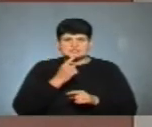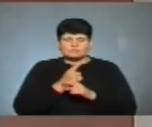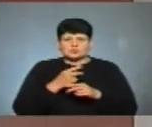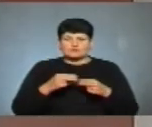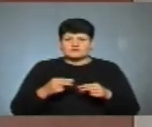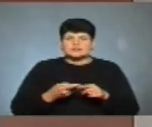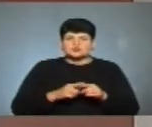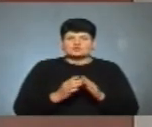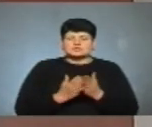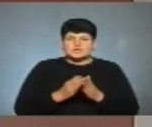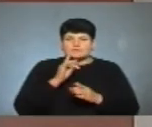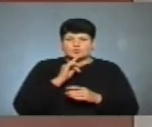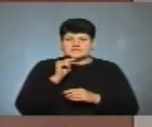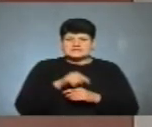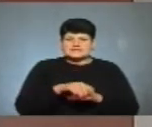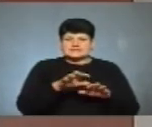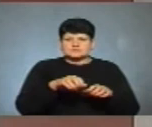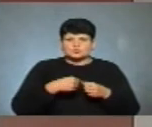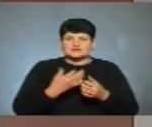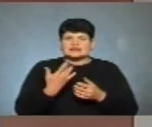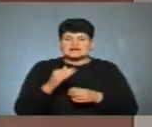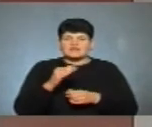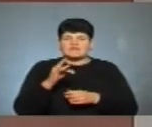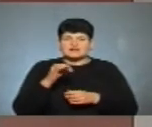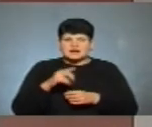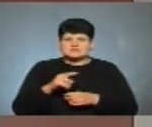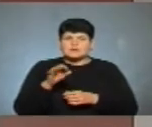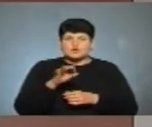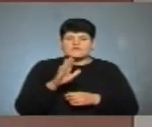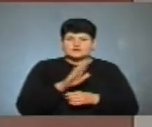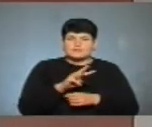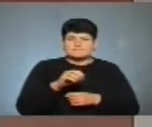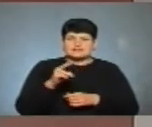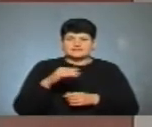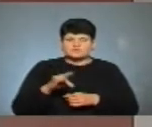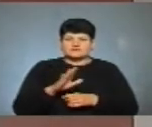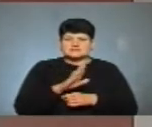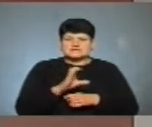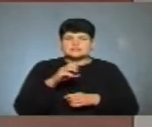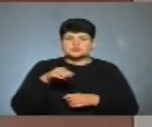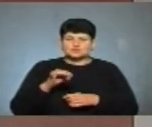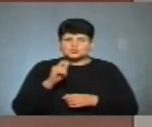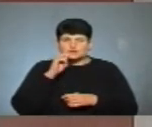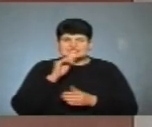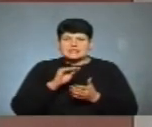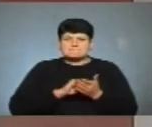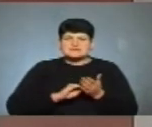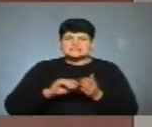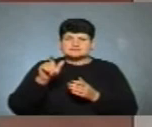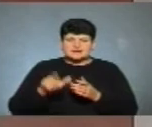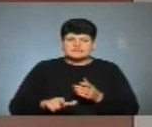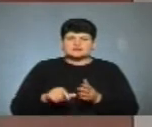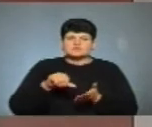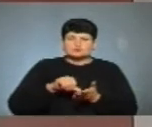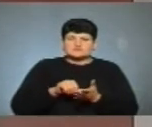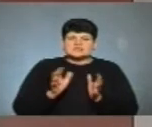продавати цю книгу, допоки з неї не вилучать декілька фраз про Віктора Медведчука. Василь Стус – український письменник, який виступав за